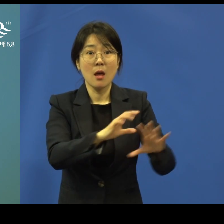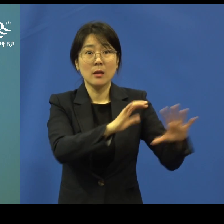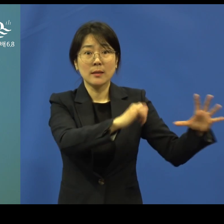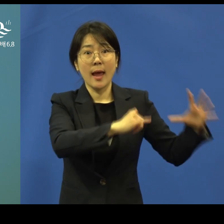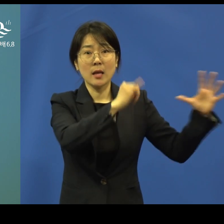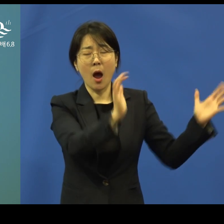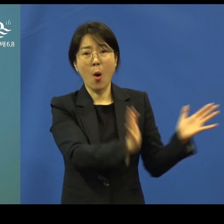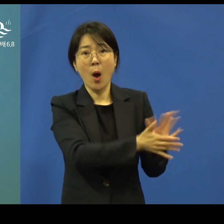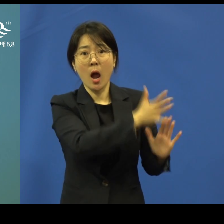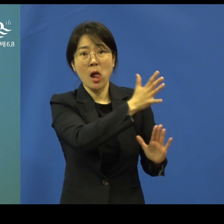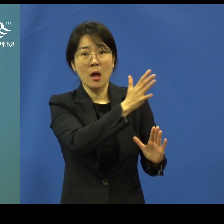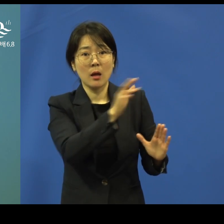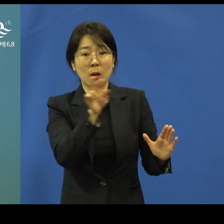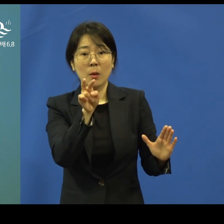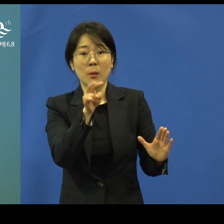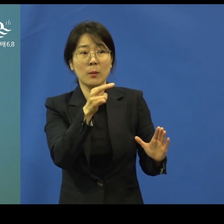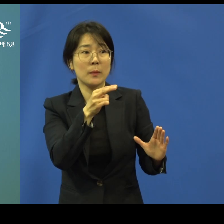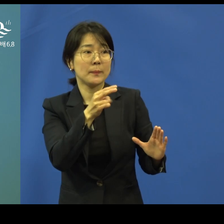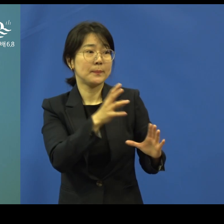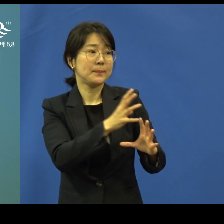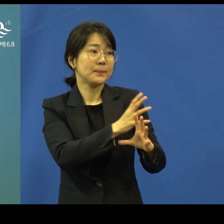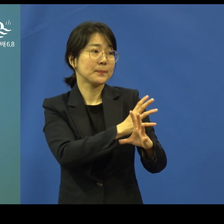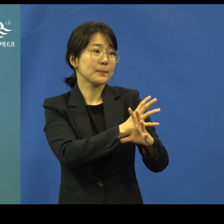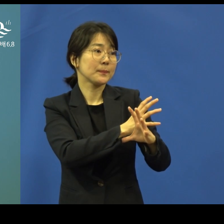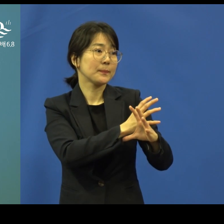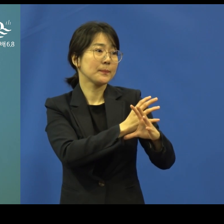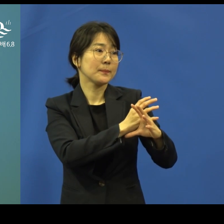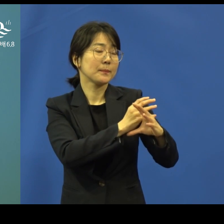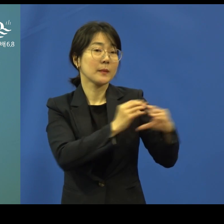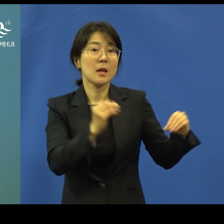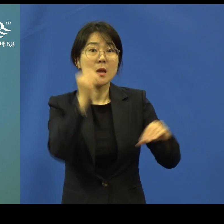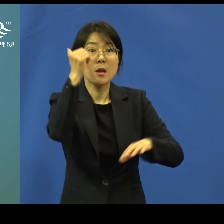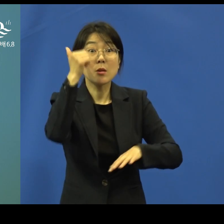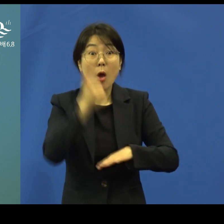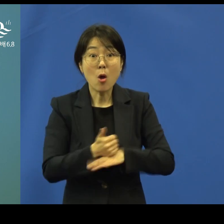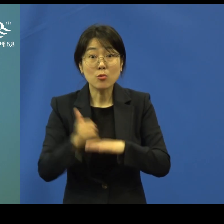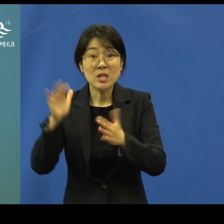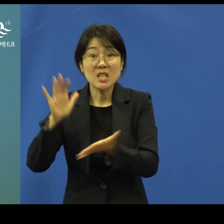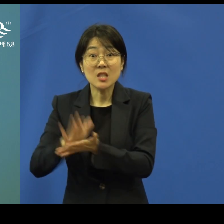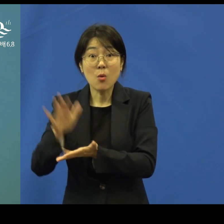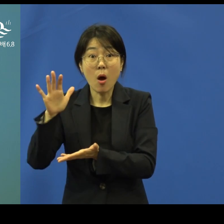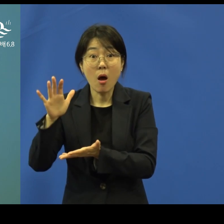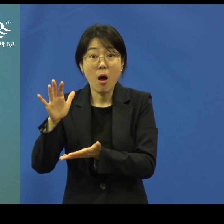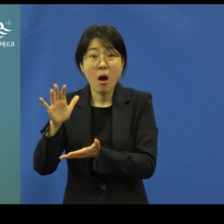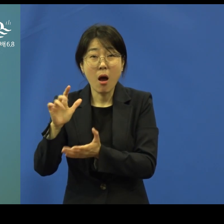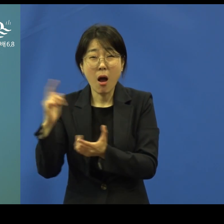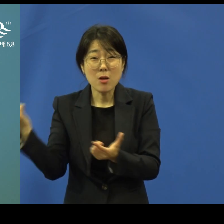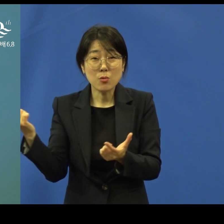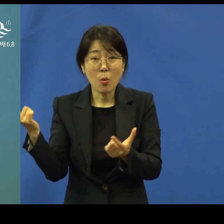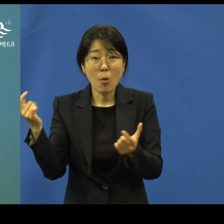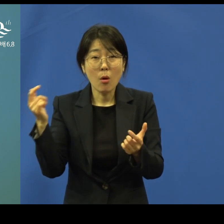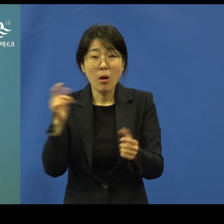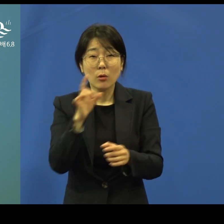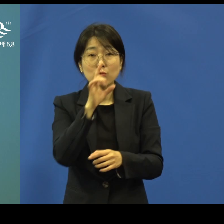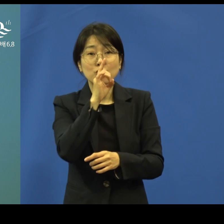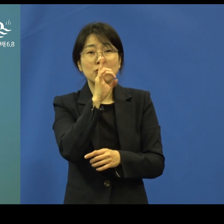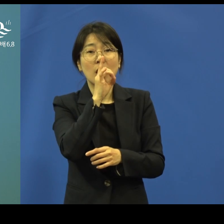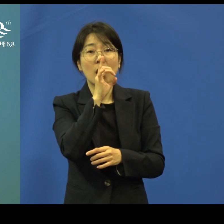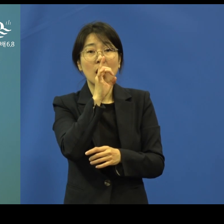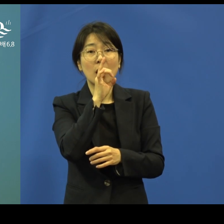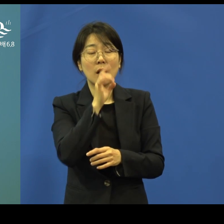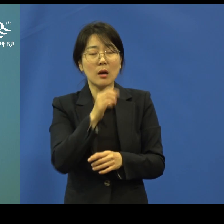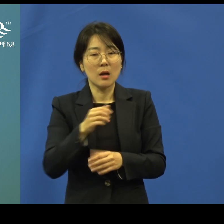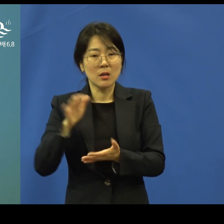그 미지근한 물은 쓸 수가 없어. 마실 수가 없어. 그냥 그대로 막 쓸 수는 있는데 진짜 우리의 식용으로 쓸 수